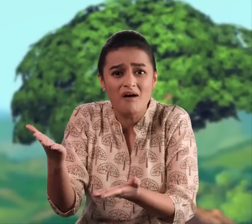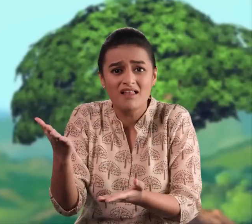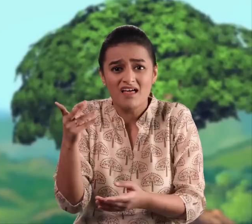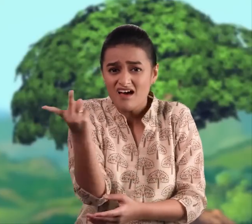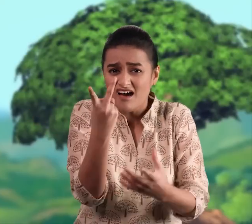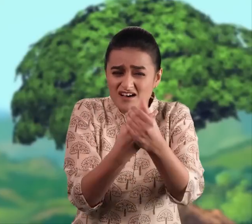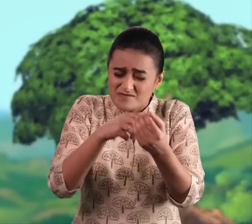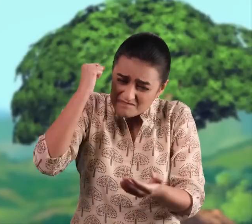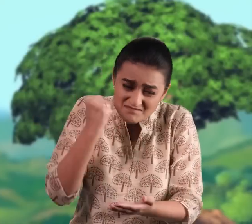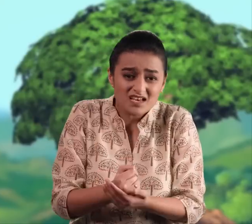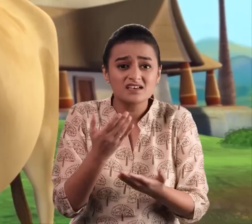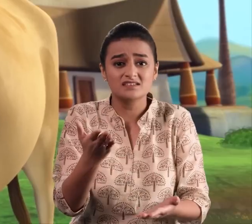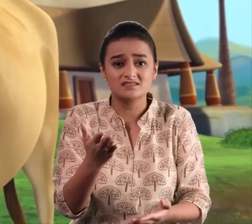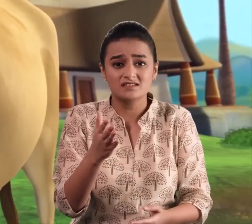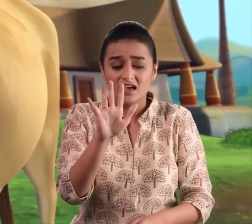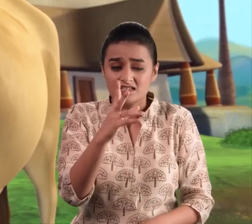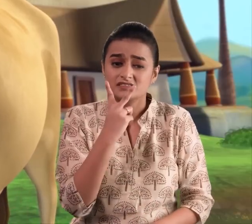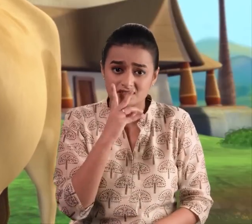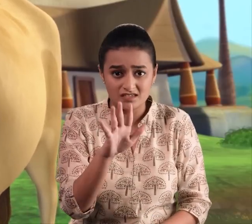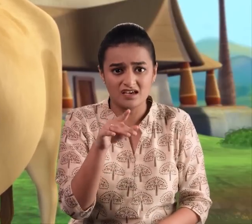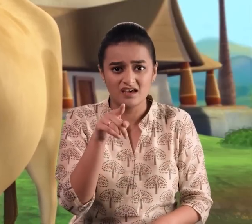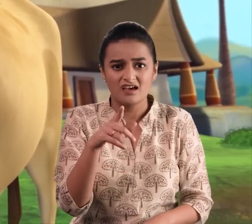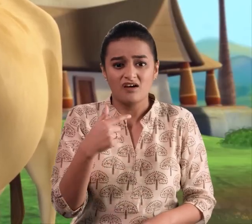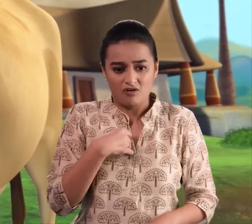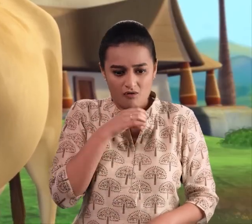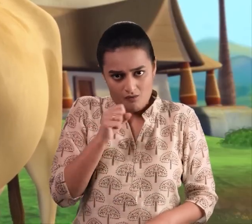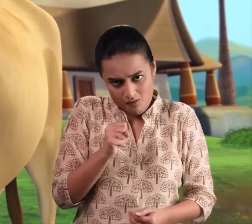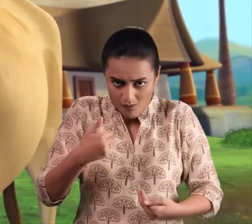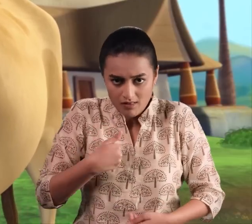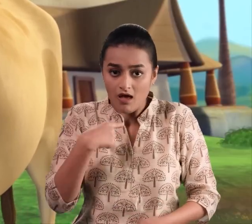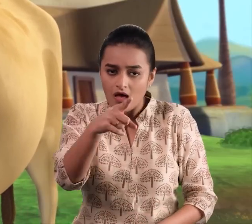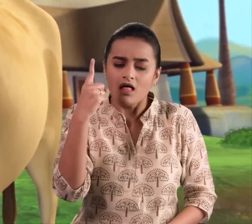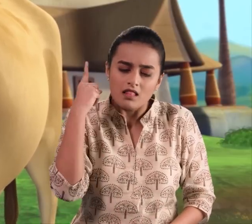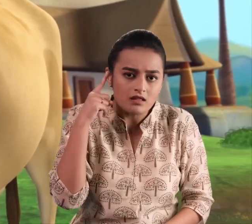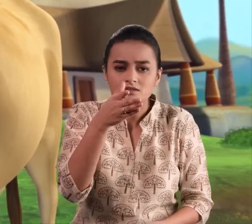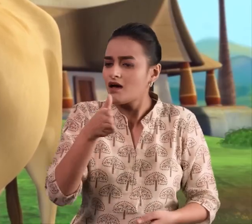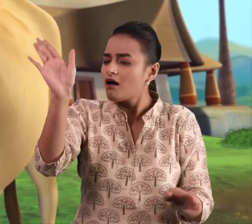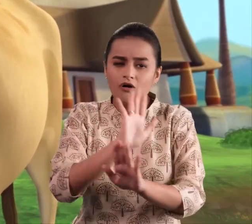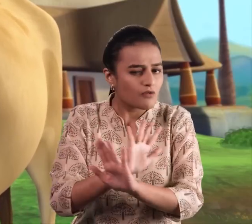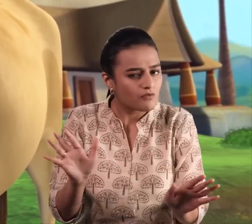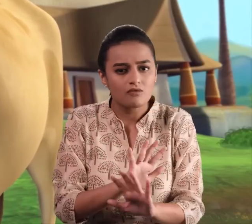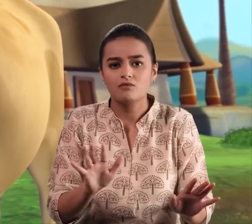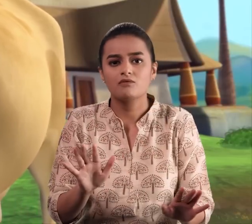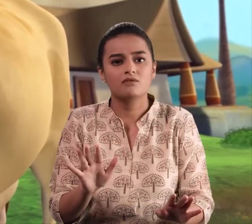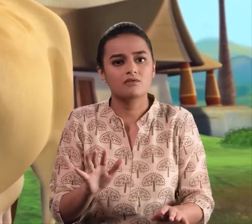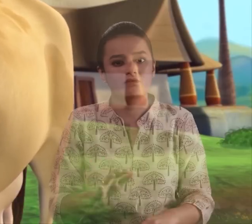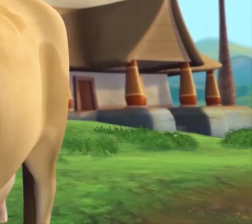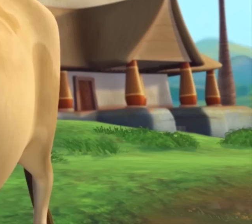और उसे तुम्हारी आवश्यकता है। देखो बहुला, इस बूढ़े ग्वाले की बात मान लो और मत जाओ।